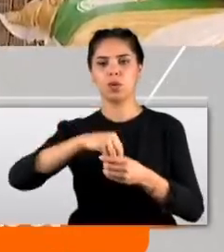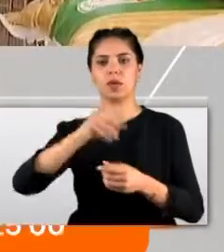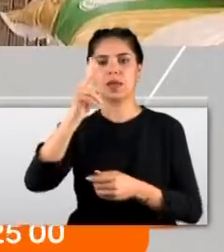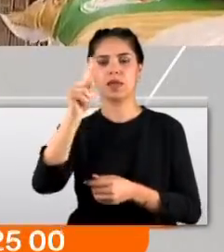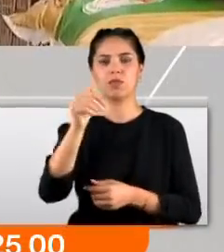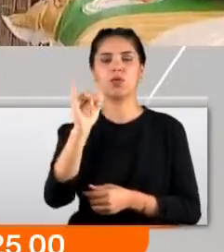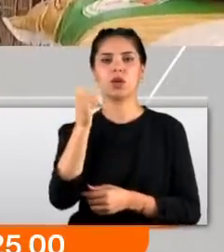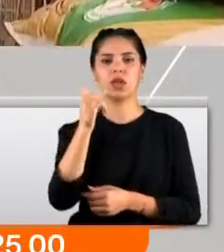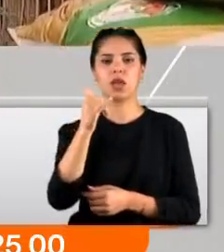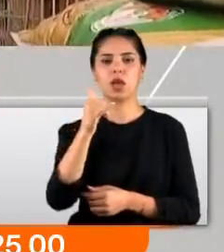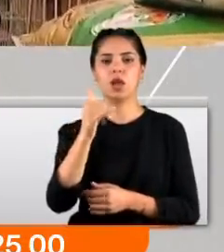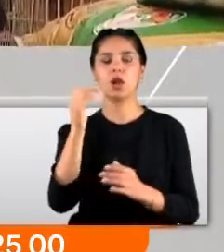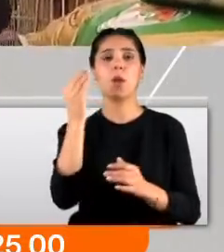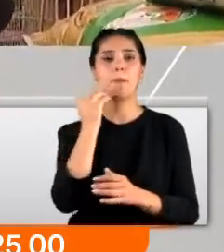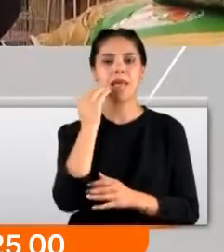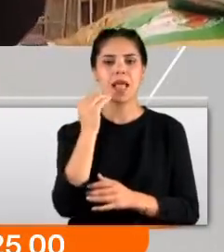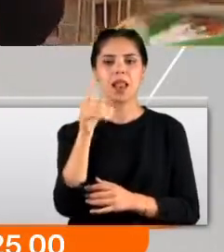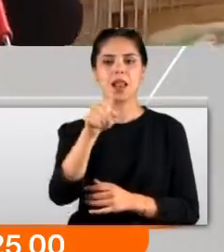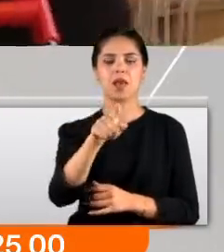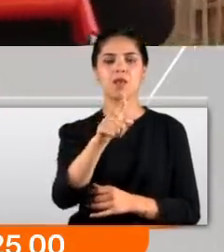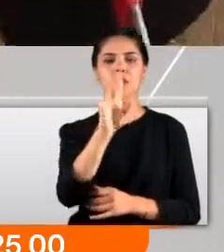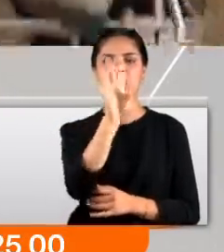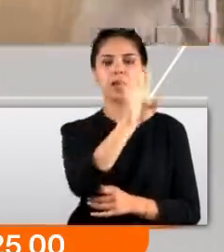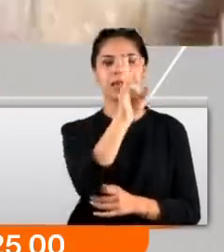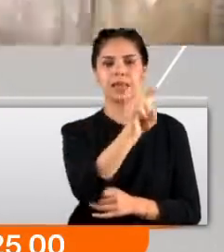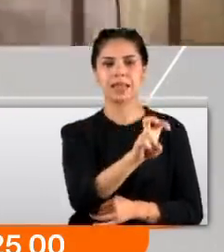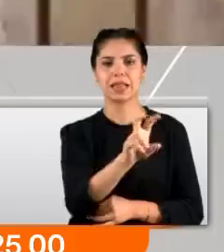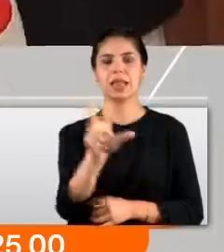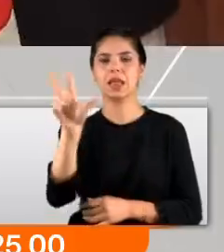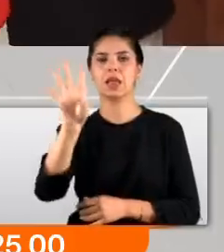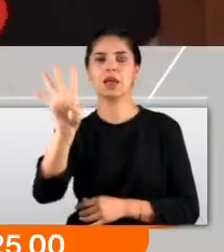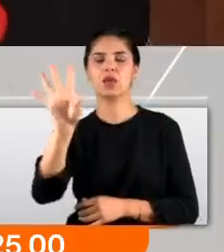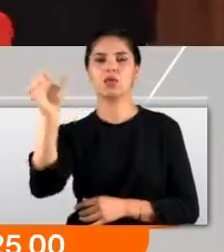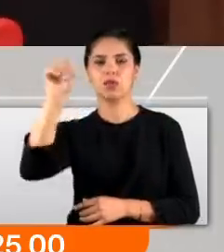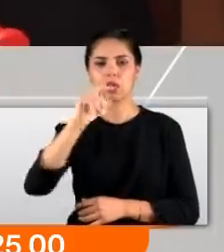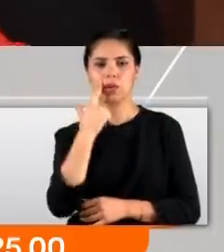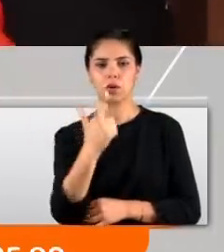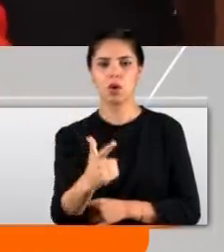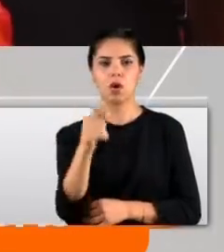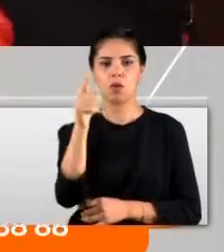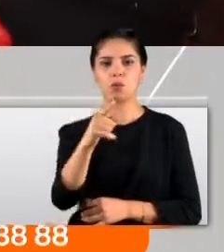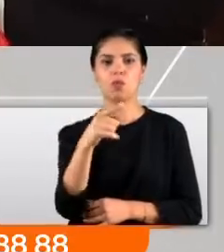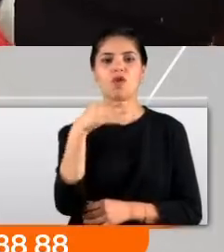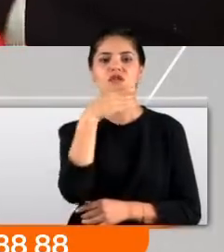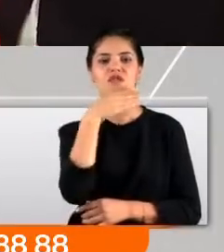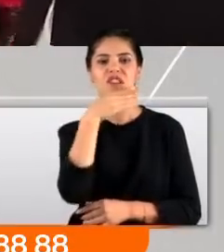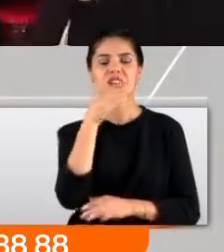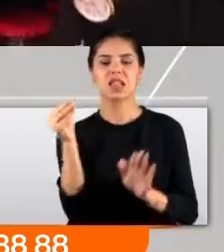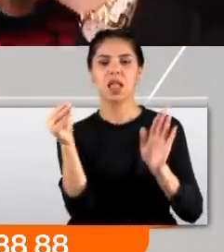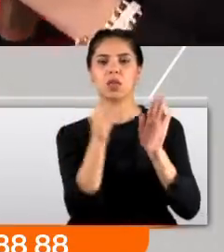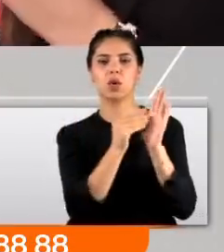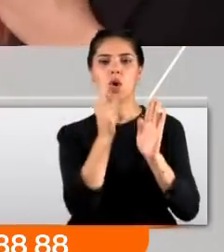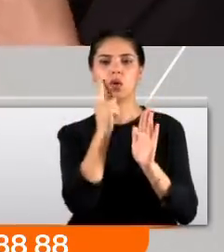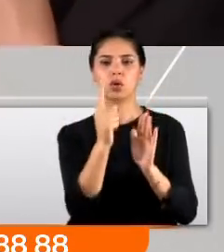kiloluk pirinçte de bir indirim var. 48.75'ten 43.90'a düşmüş fiyatı. İndirimler fırsat yazılı etiketlerle